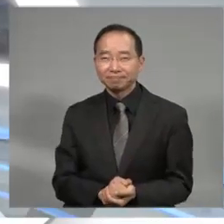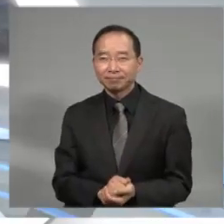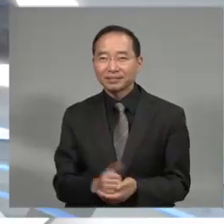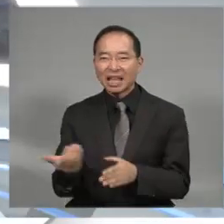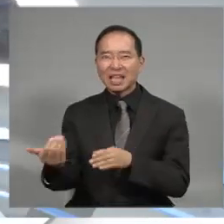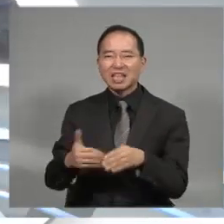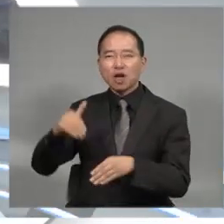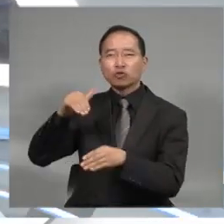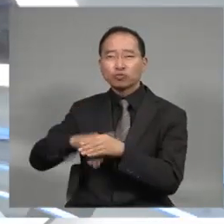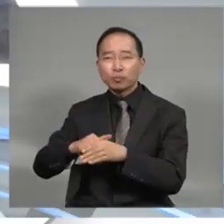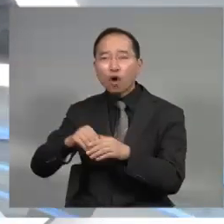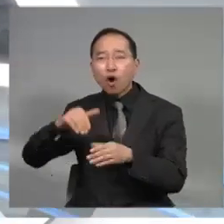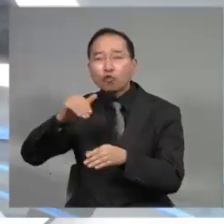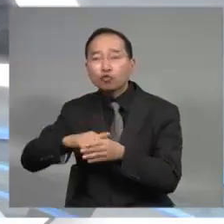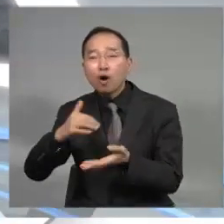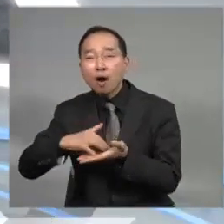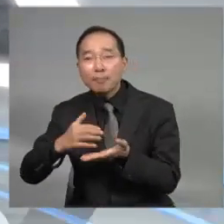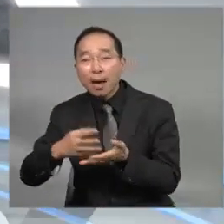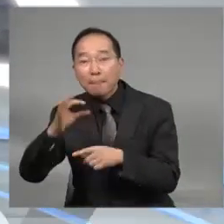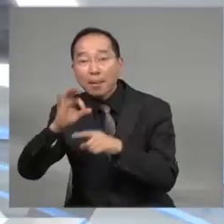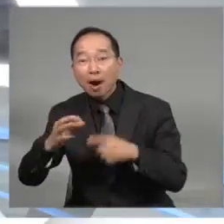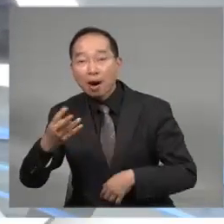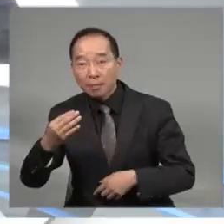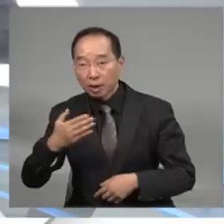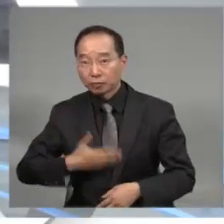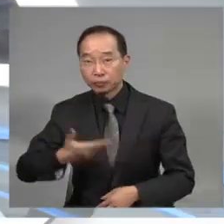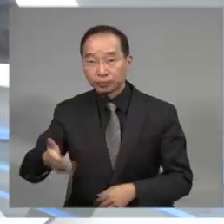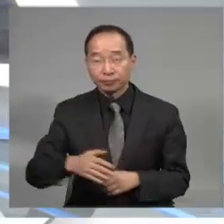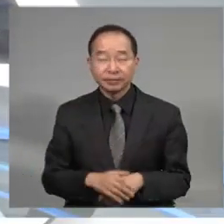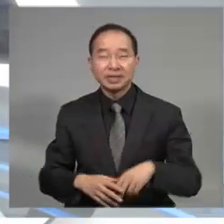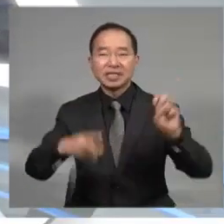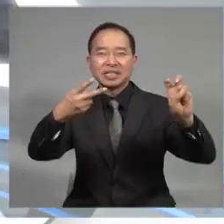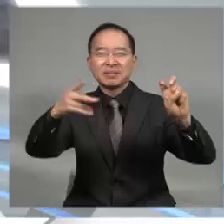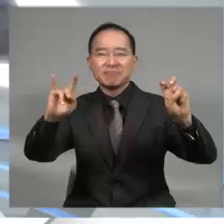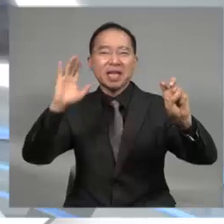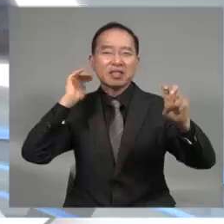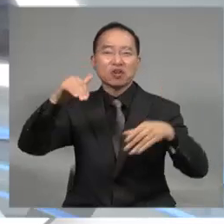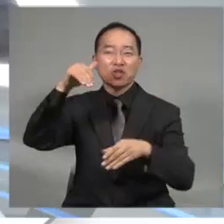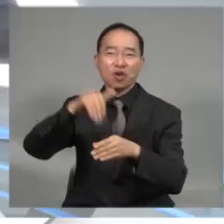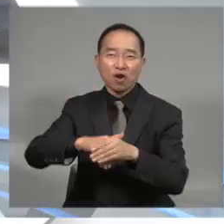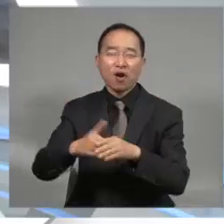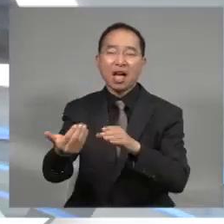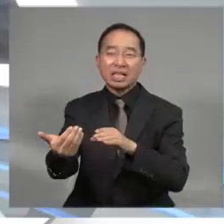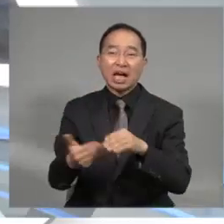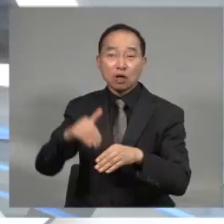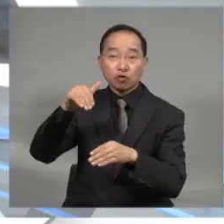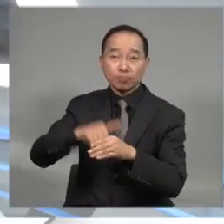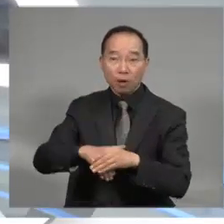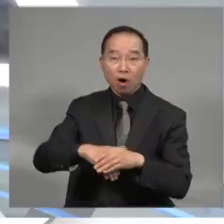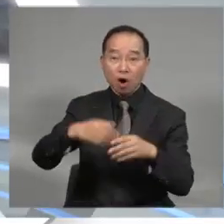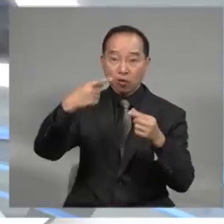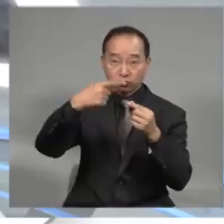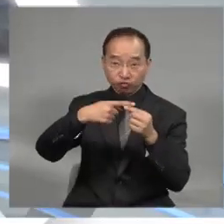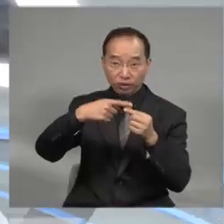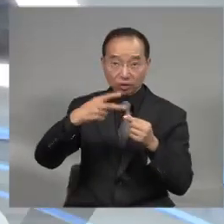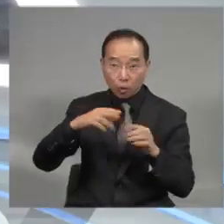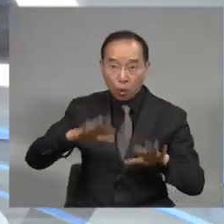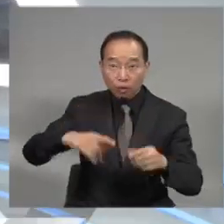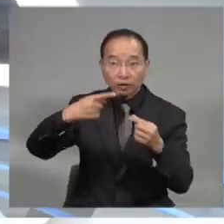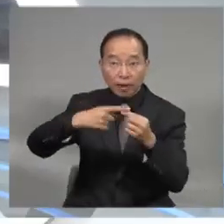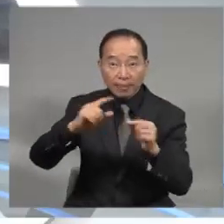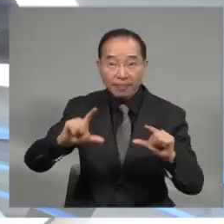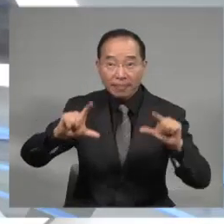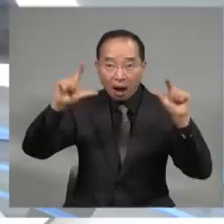알려드리는 선거캐스터 송혜지입니다. 제20대 대통령 선거 사전투표 첫날 많은 분들이 소중한 한 표를